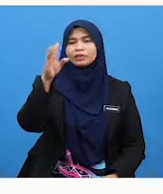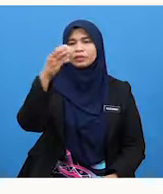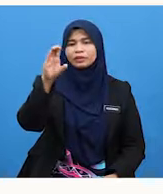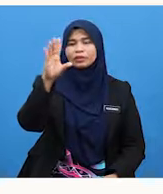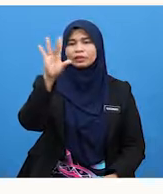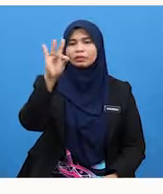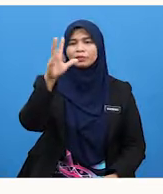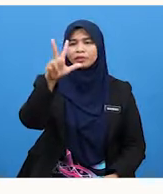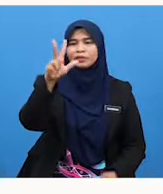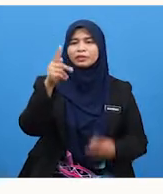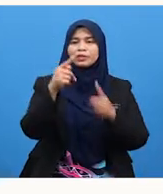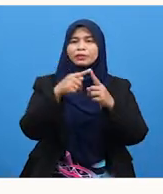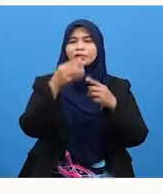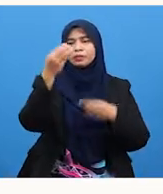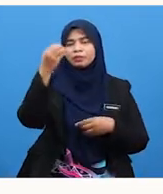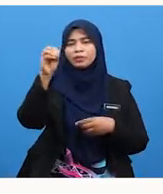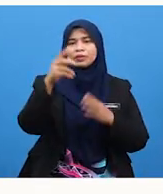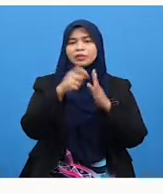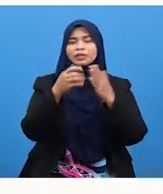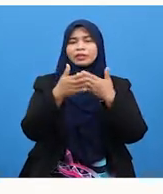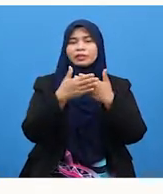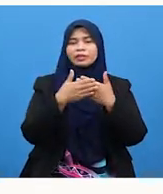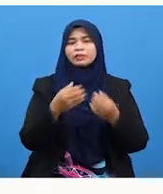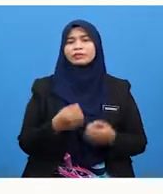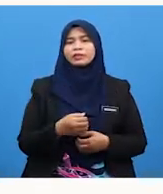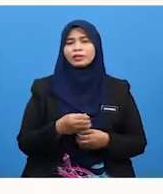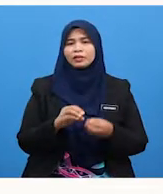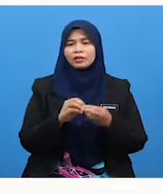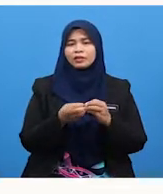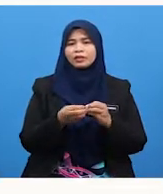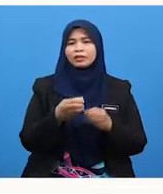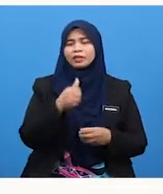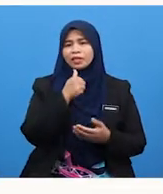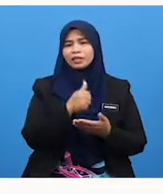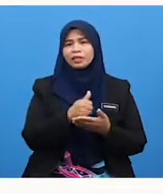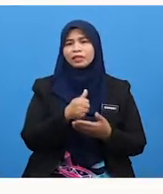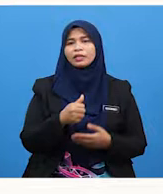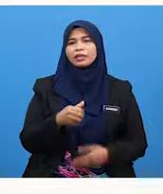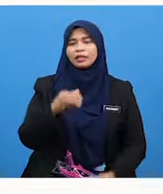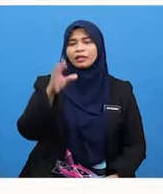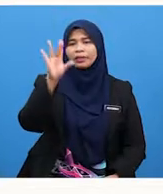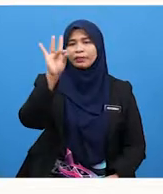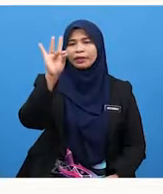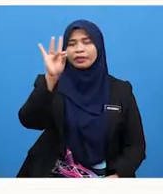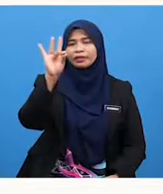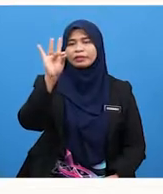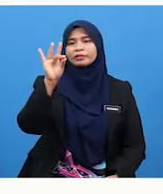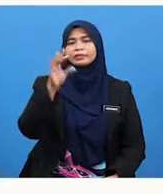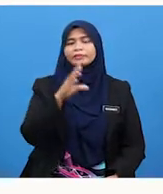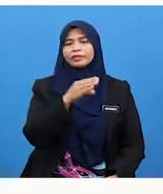261,183 kepada 10 terdekat. Digit bagi nilai tempat 10 adalah digit